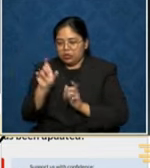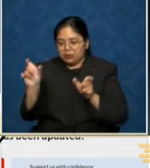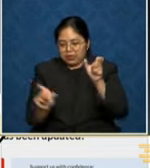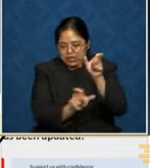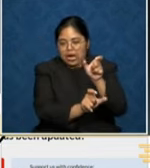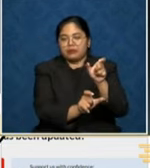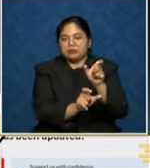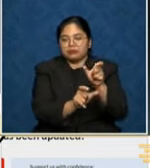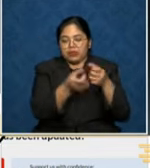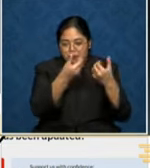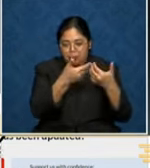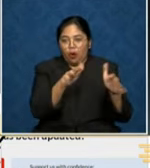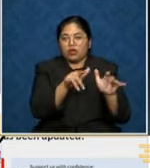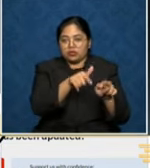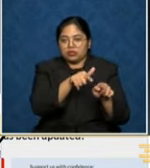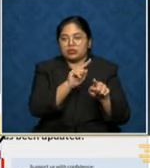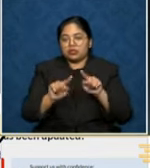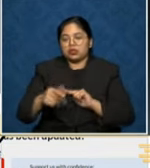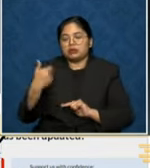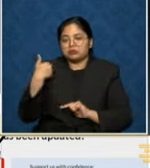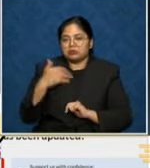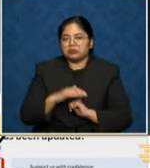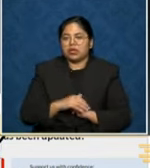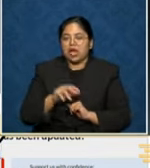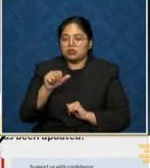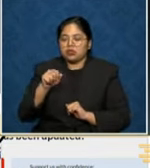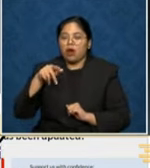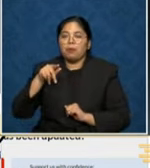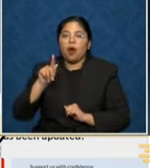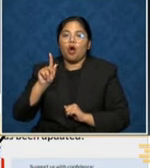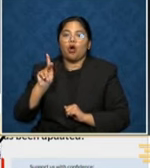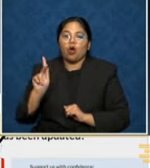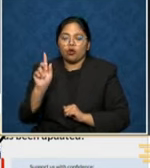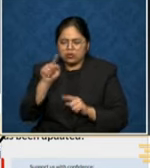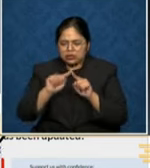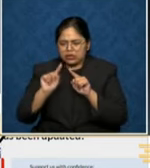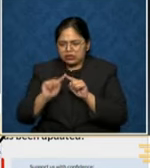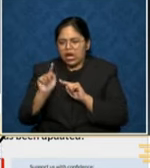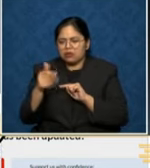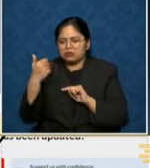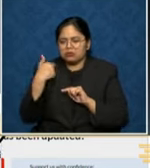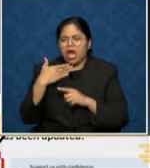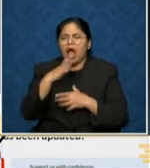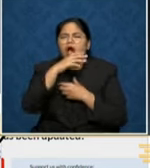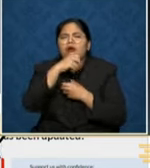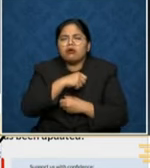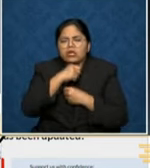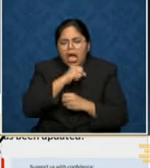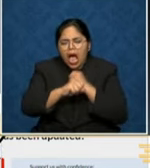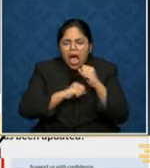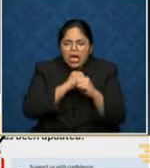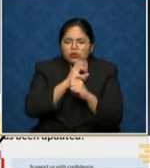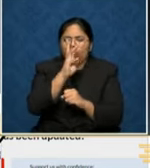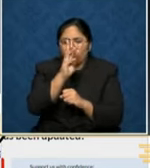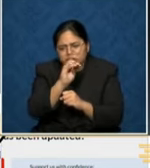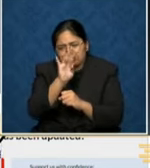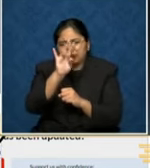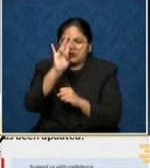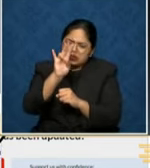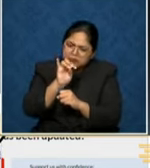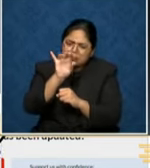การภาคการเกษตรในพื้นที่สปก.ส่วนใหญ่เป็นผู้อาวุโสเกิน60 70 80